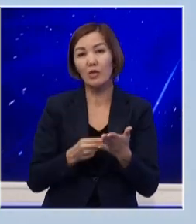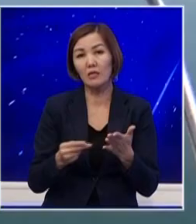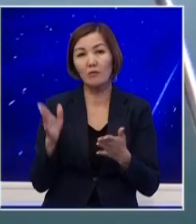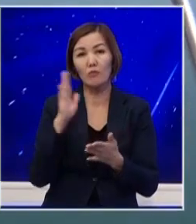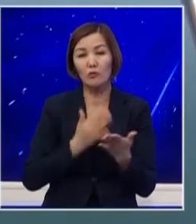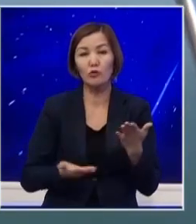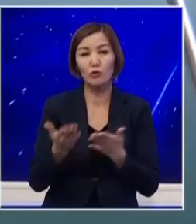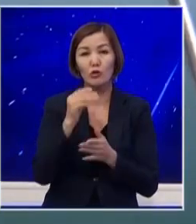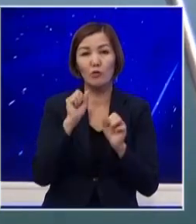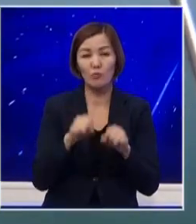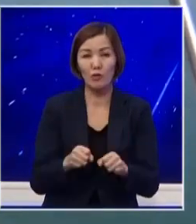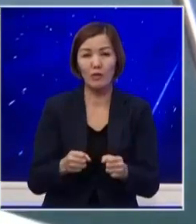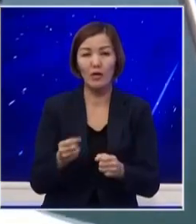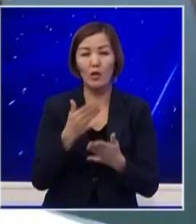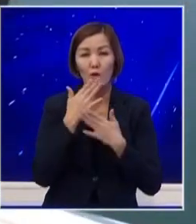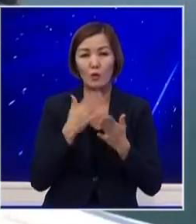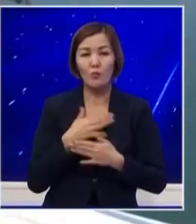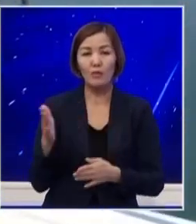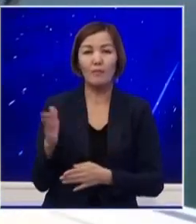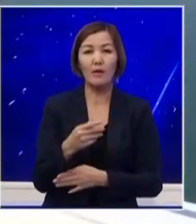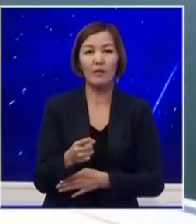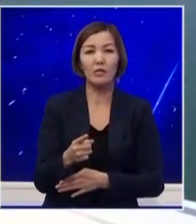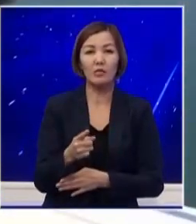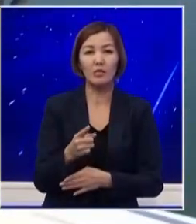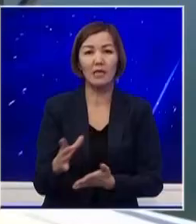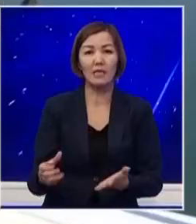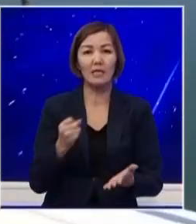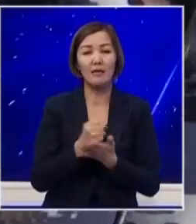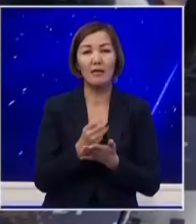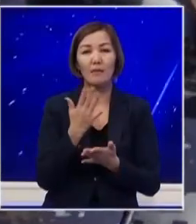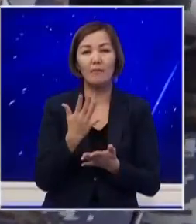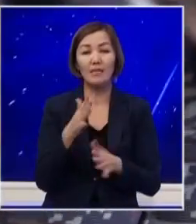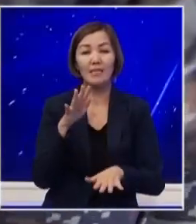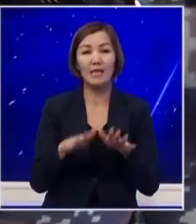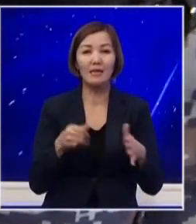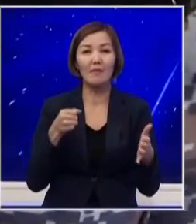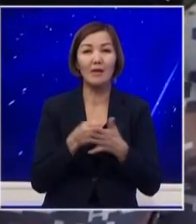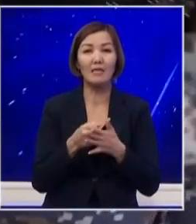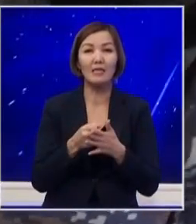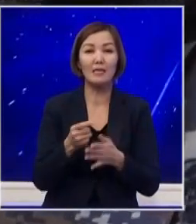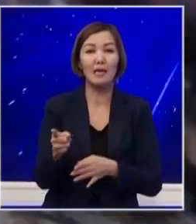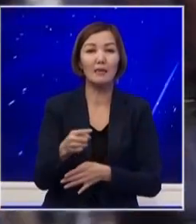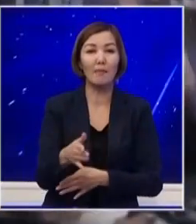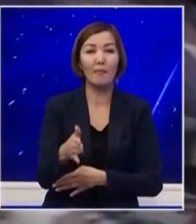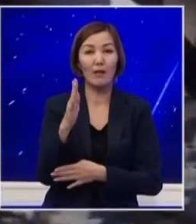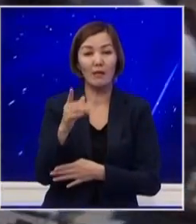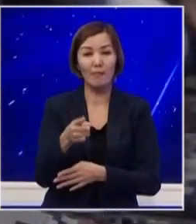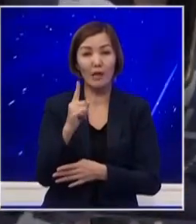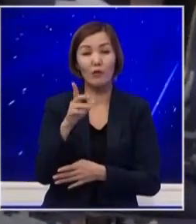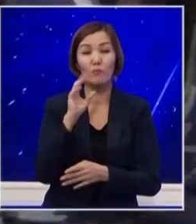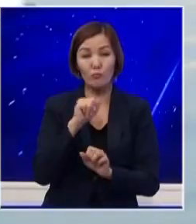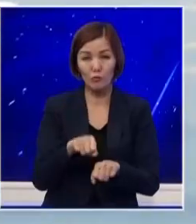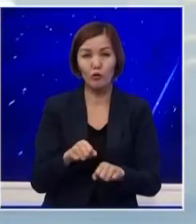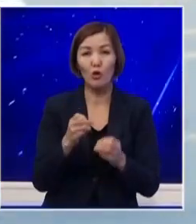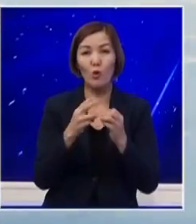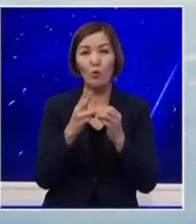алады. Ал әуесқой балықшыларға тағайындалған лимитке сәйкес тек 5 келіге дейін балық өндіруге рұқсат берілген. Айта кетейік, Қапшағай су қоймасында балықтың 12